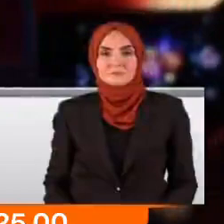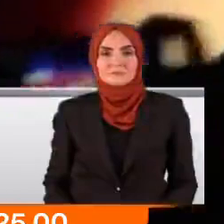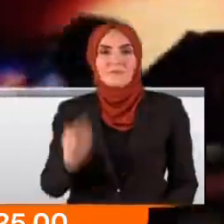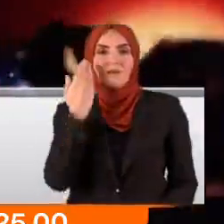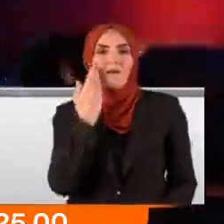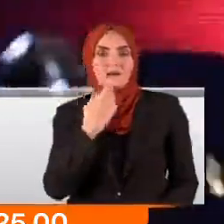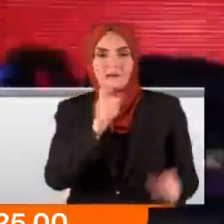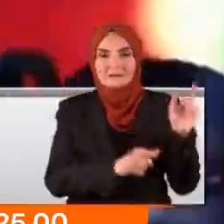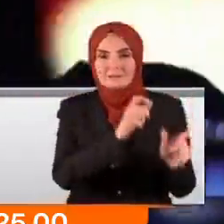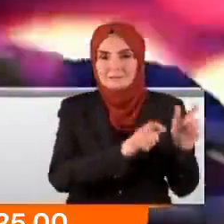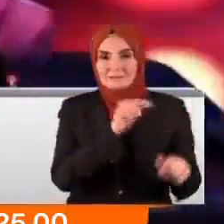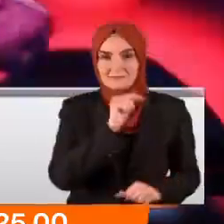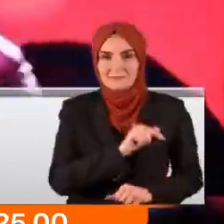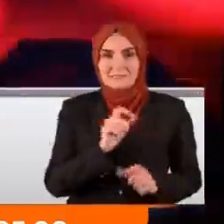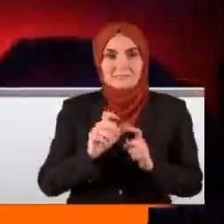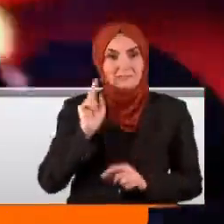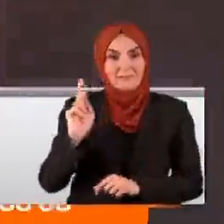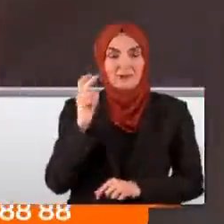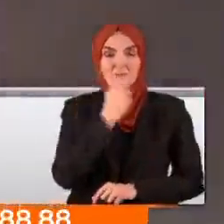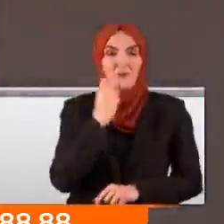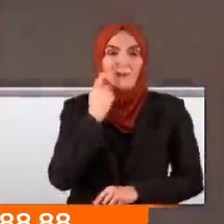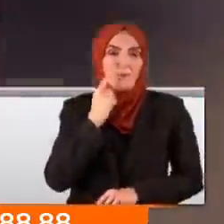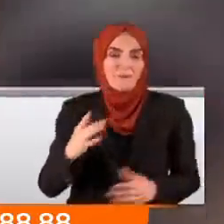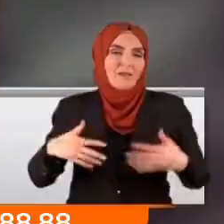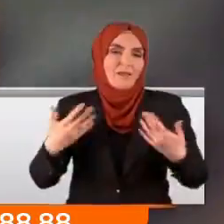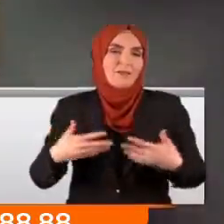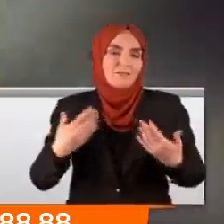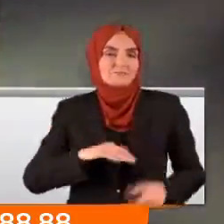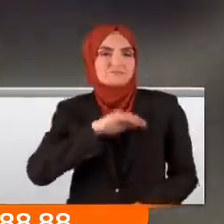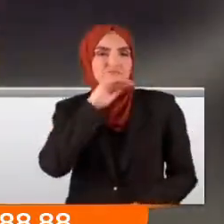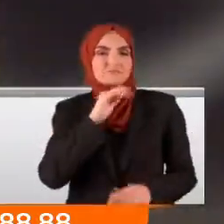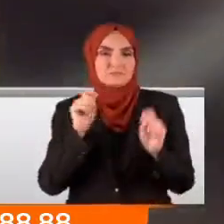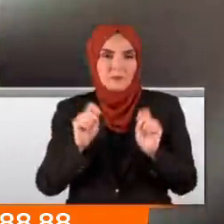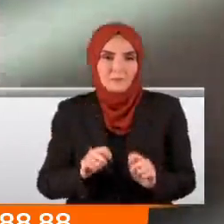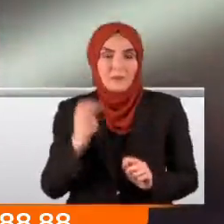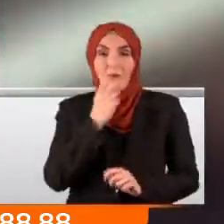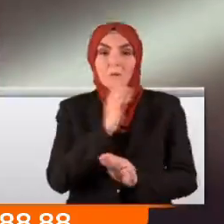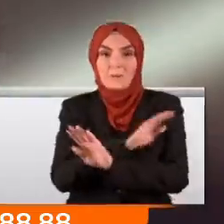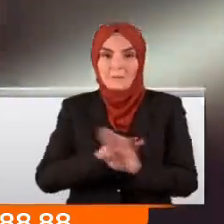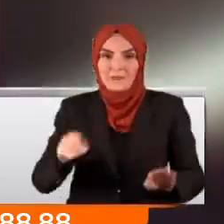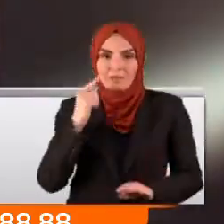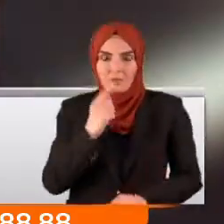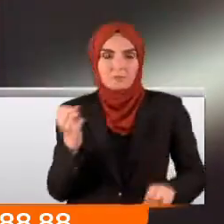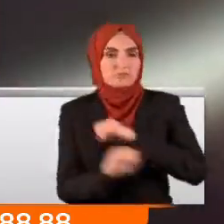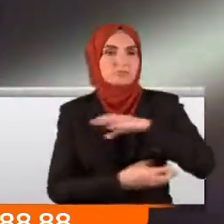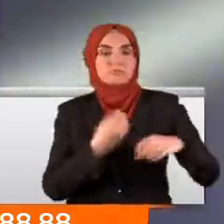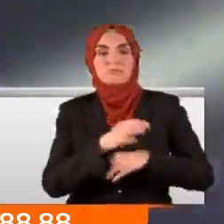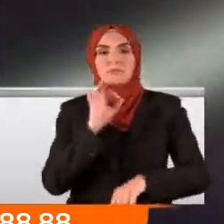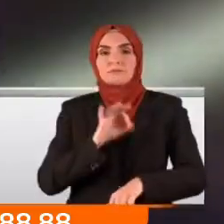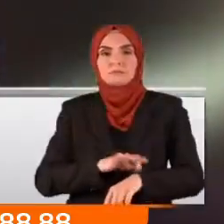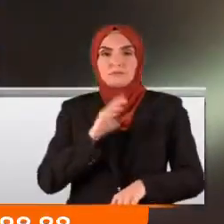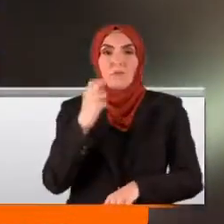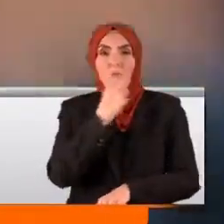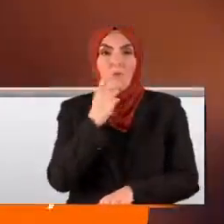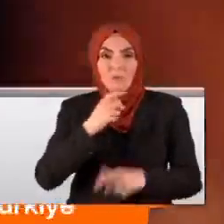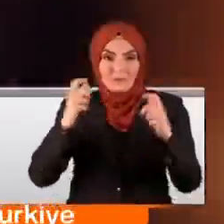Hayranları Serdar Ortaç'ın şarkılarıyla doyasıya eğlendi. Ancak konserin bitmesiyle ortalık bir anda karıştı. Konser alanından çıkarken